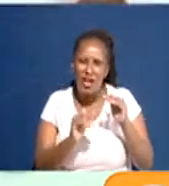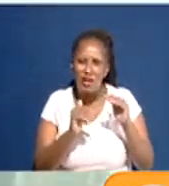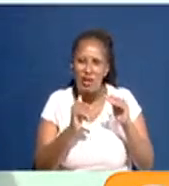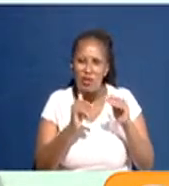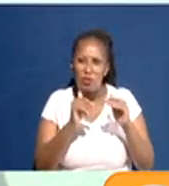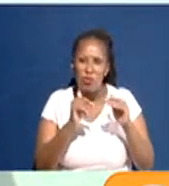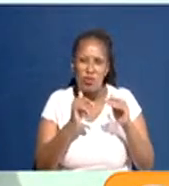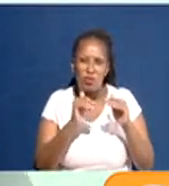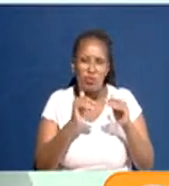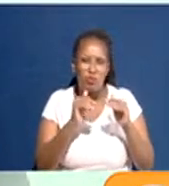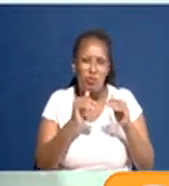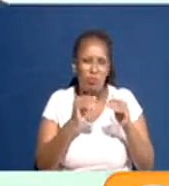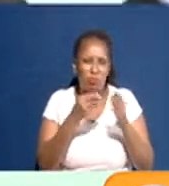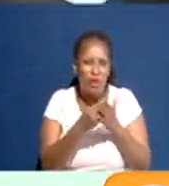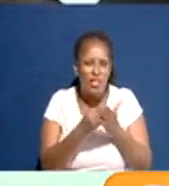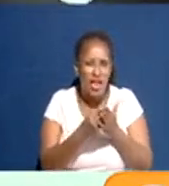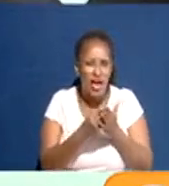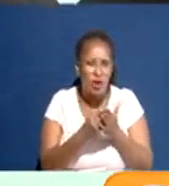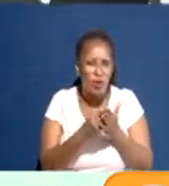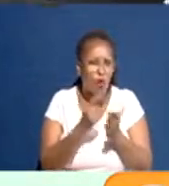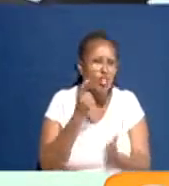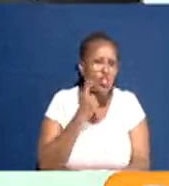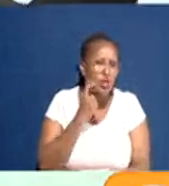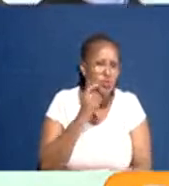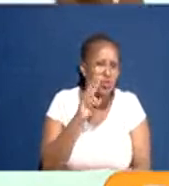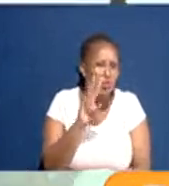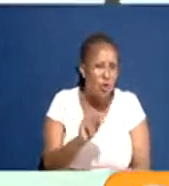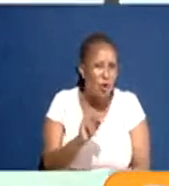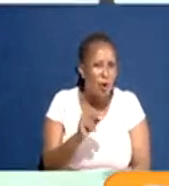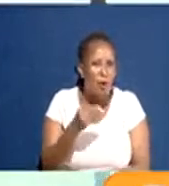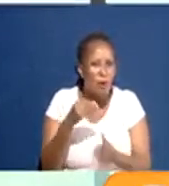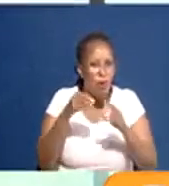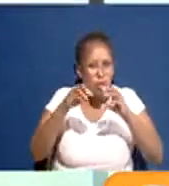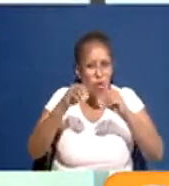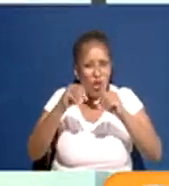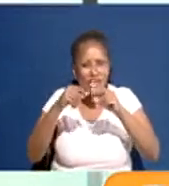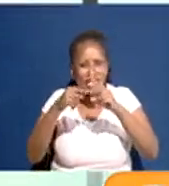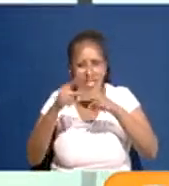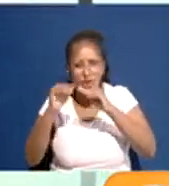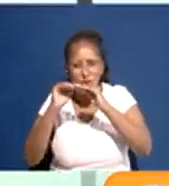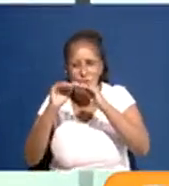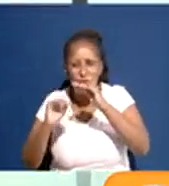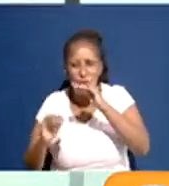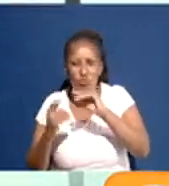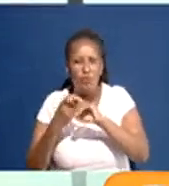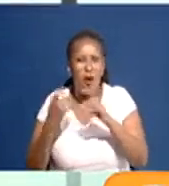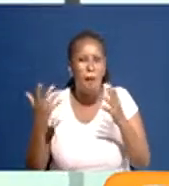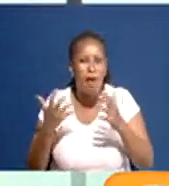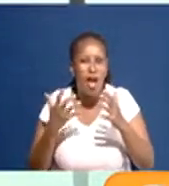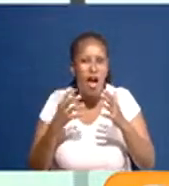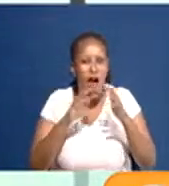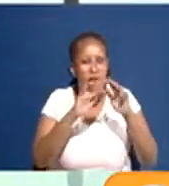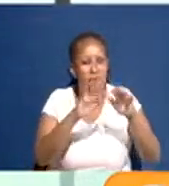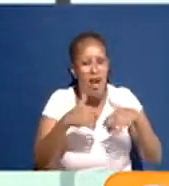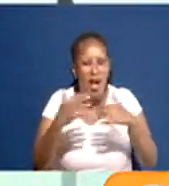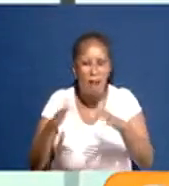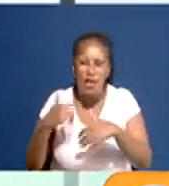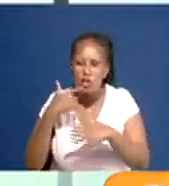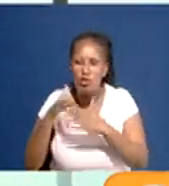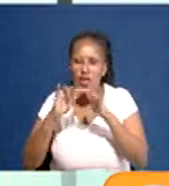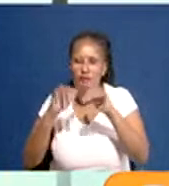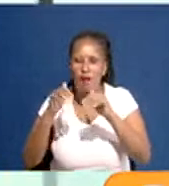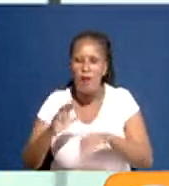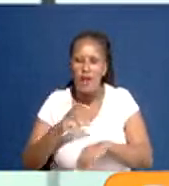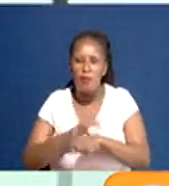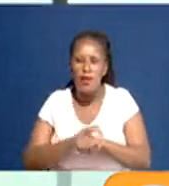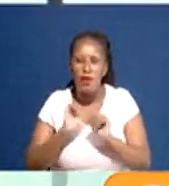shelf. Unga inaanza kupunguzwa bei kwa kumsaidia mkulima shambani azalishe chakula ya kutosha,